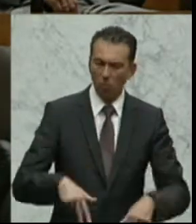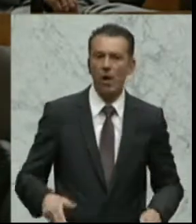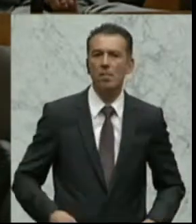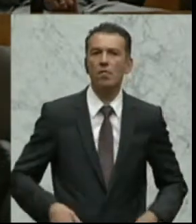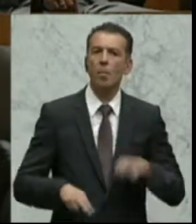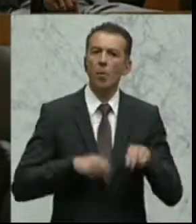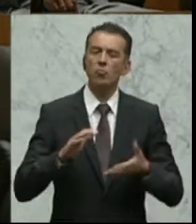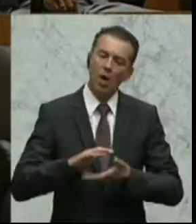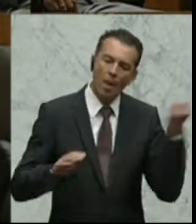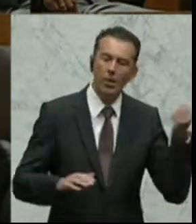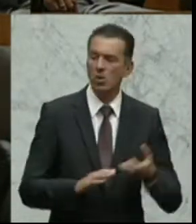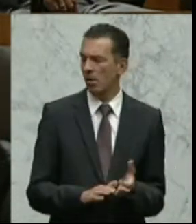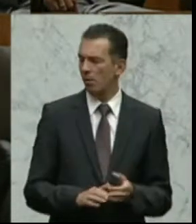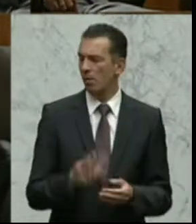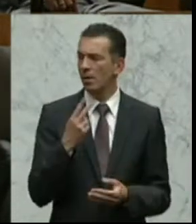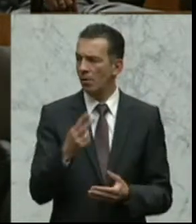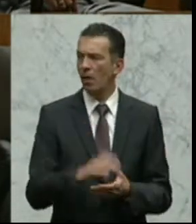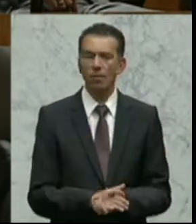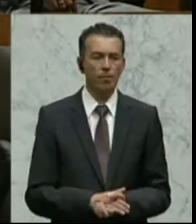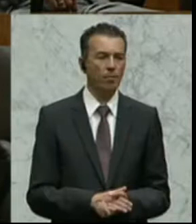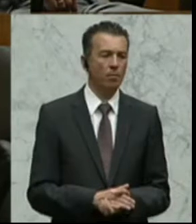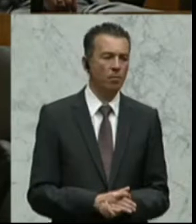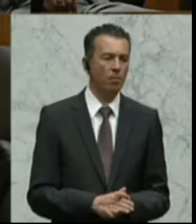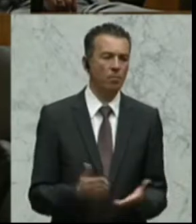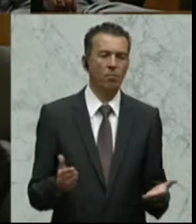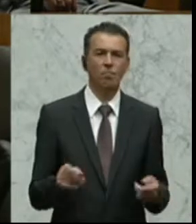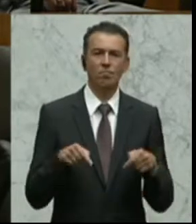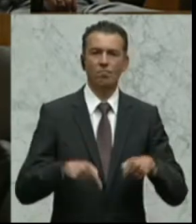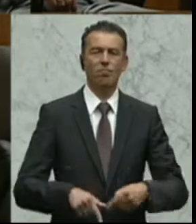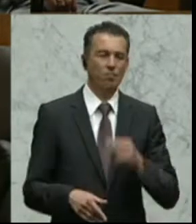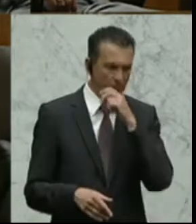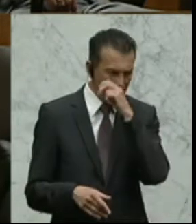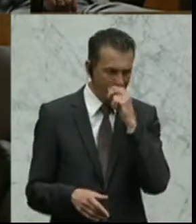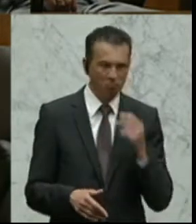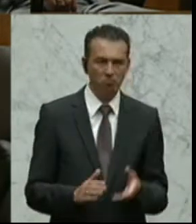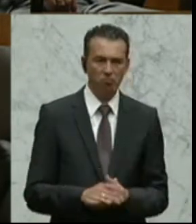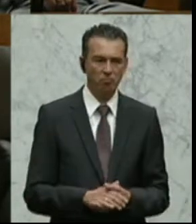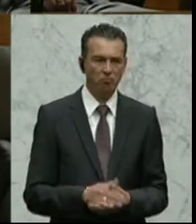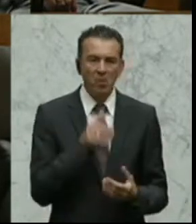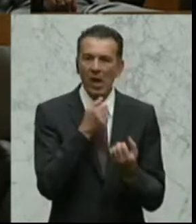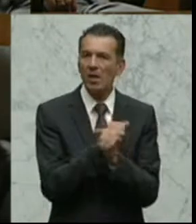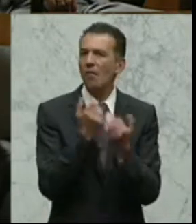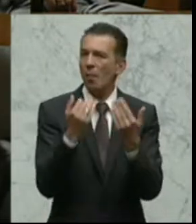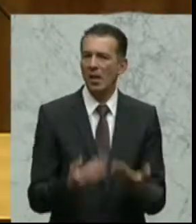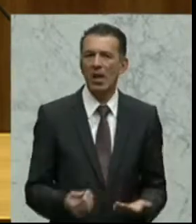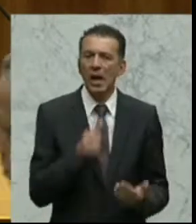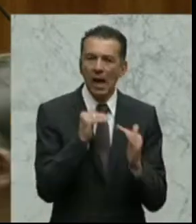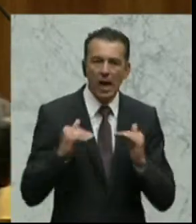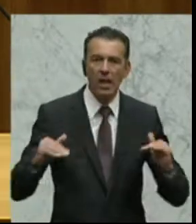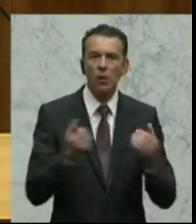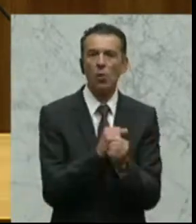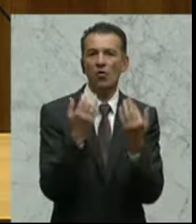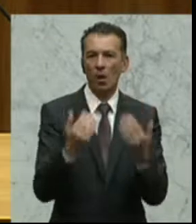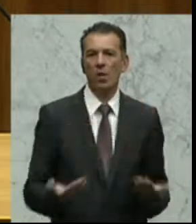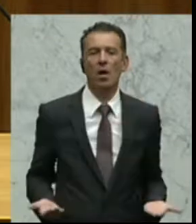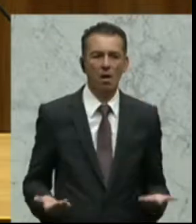weil man draufgekommen ist, dass es überhaupt hier keinen Freibetrag oder keinen Grundfreibetrag gab und ganz einfach